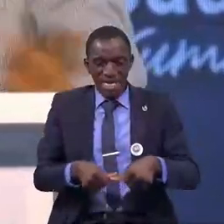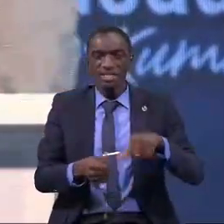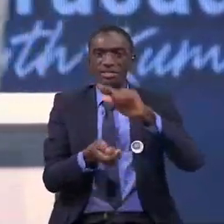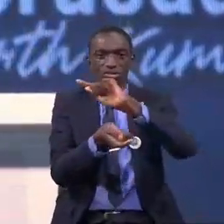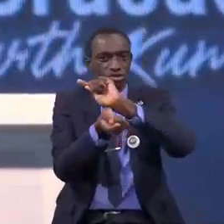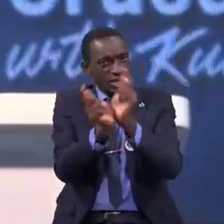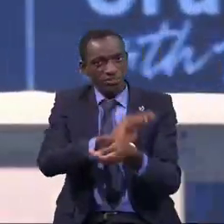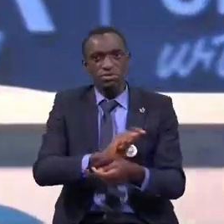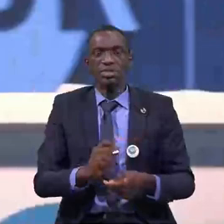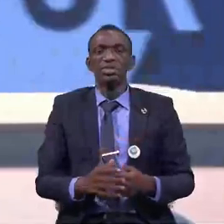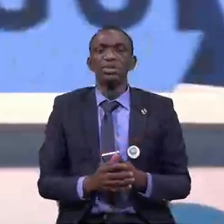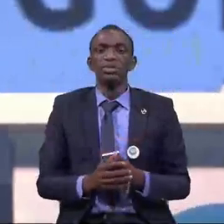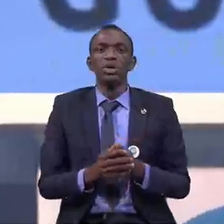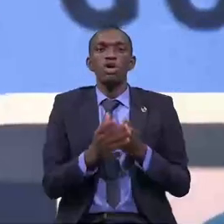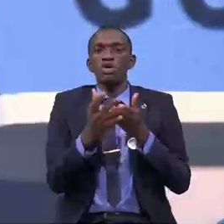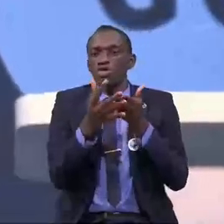transformation permanente.